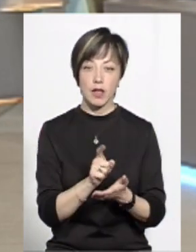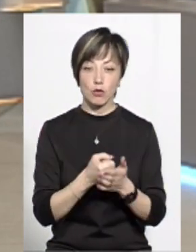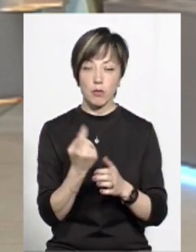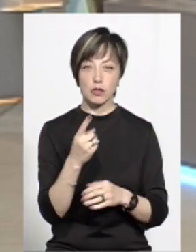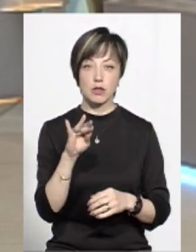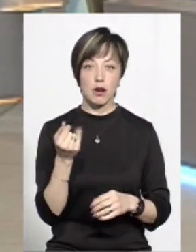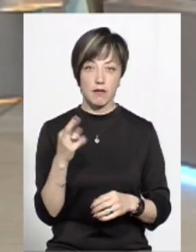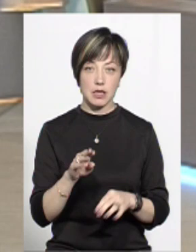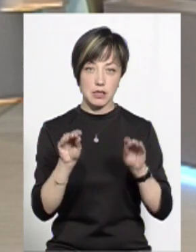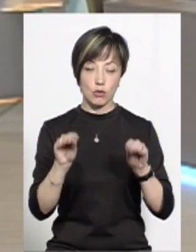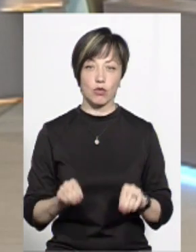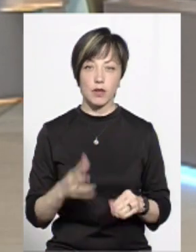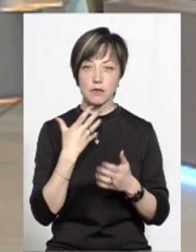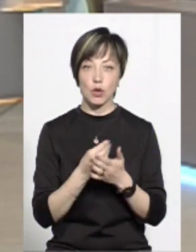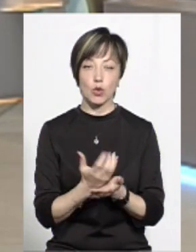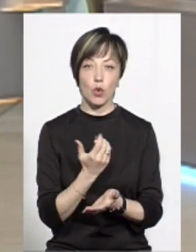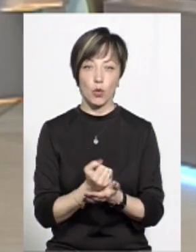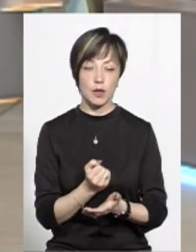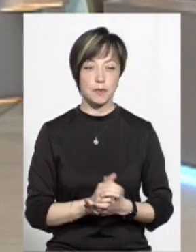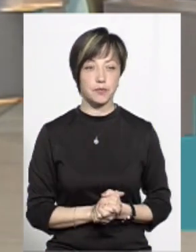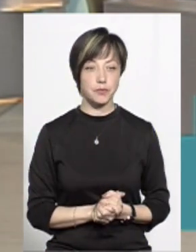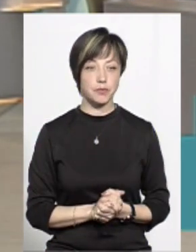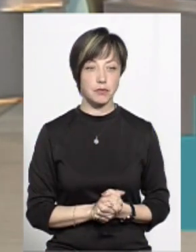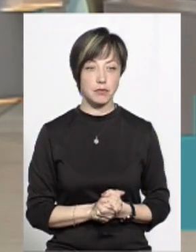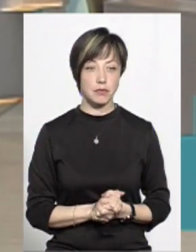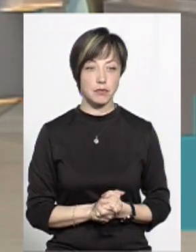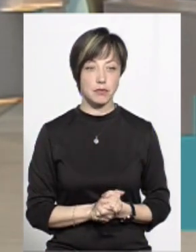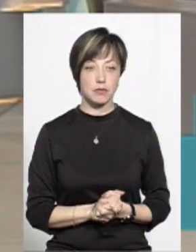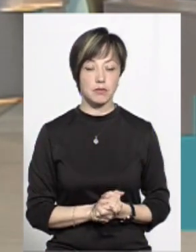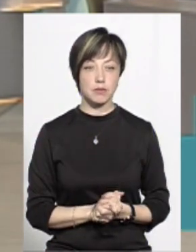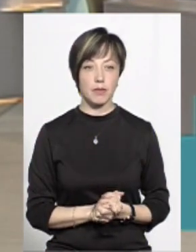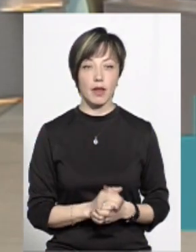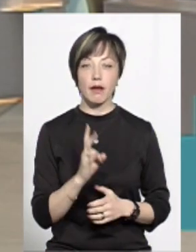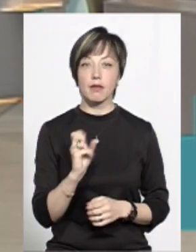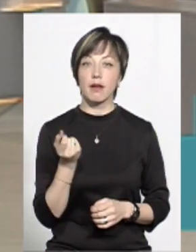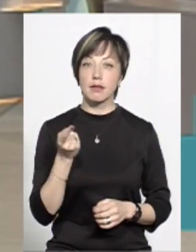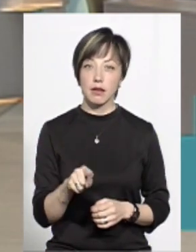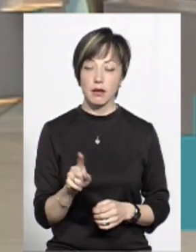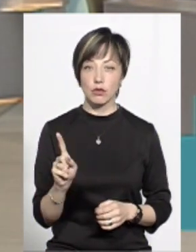до 1 травня задекларувати свої доходи? На те, що,